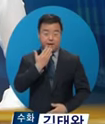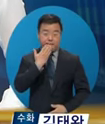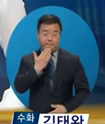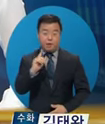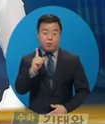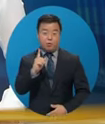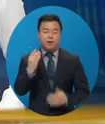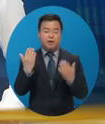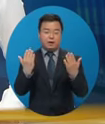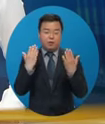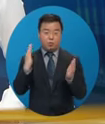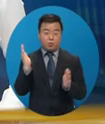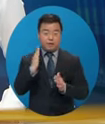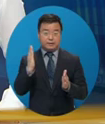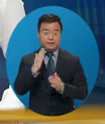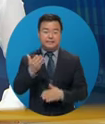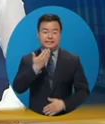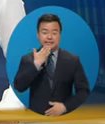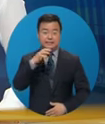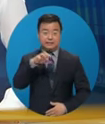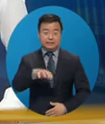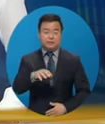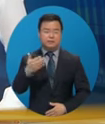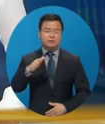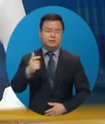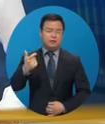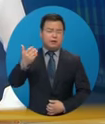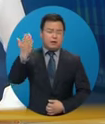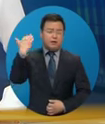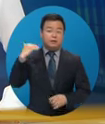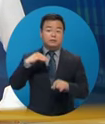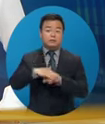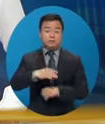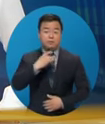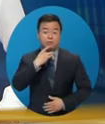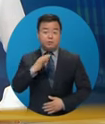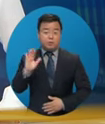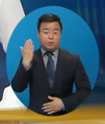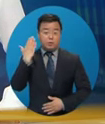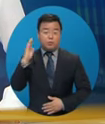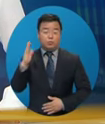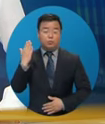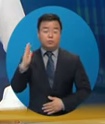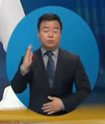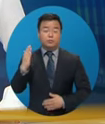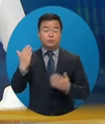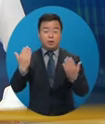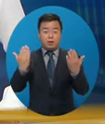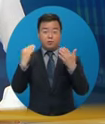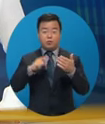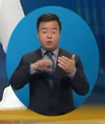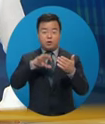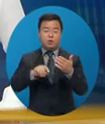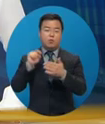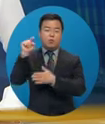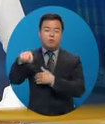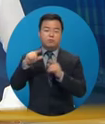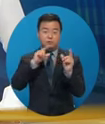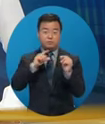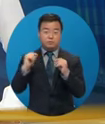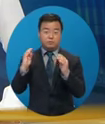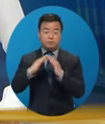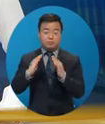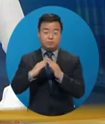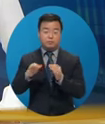식당이죠. 그런데 이것도 옛날 얘기입니다. 네, 요즘 대학 학생 식당들은 외부 음식점들과의 경쟁이 밀려